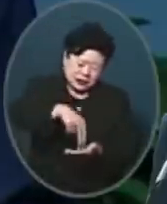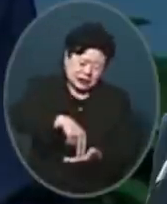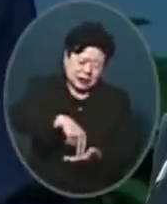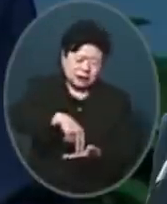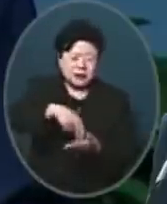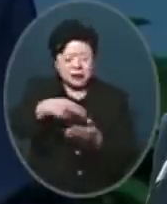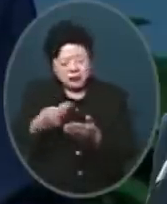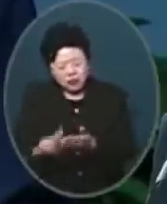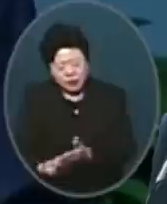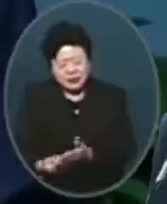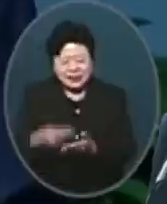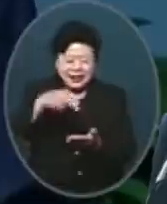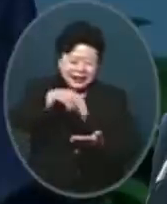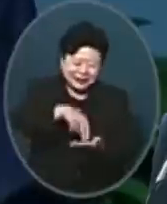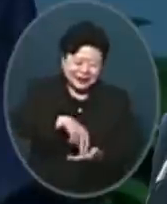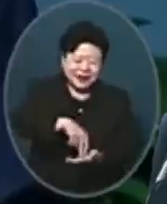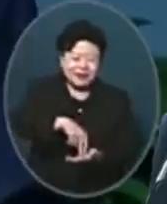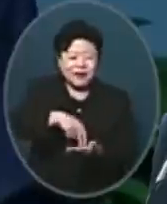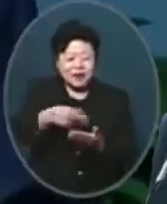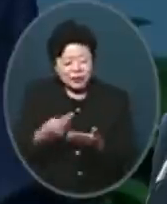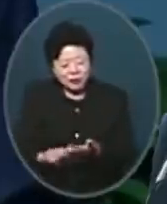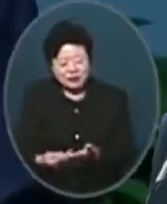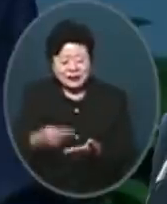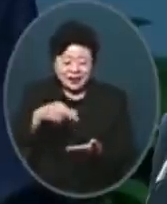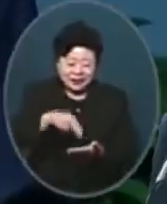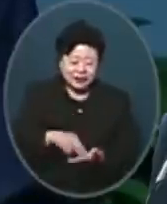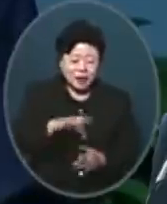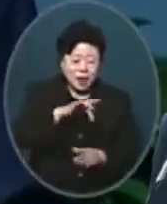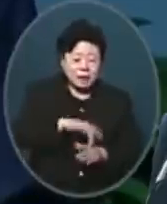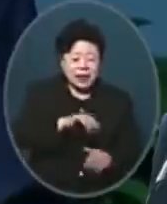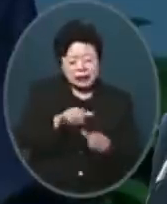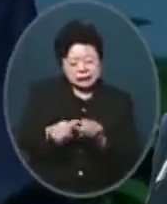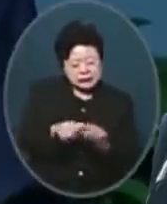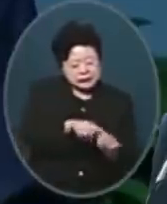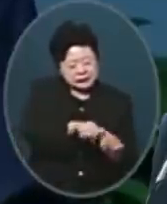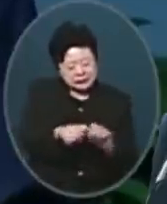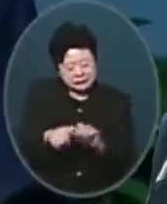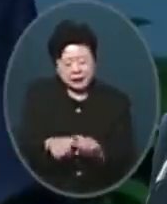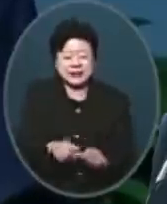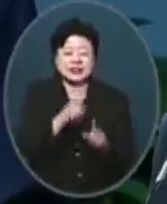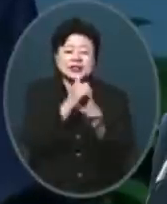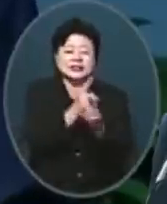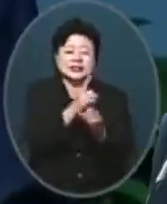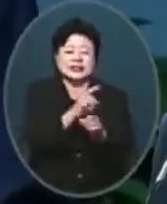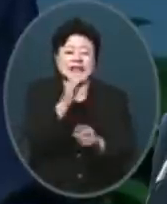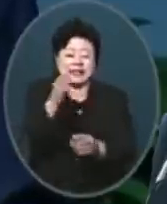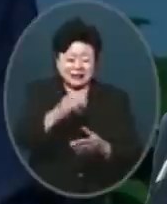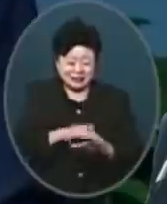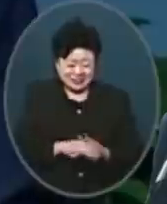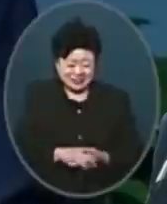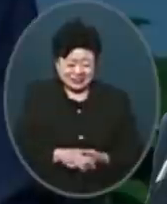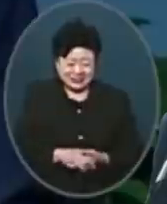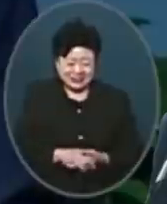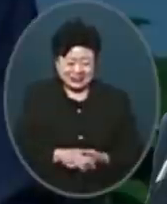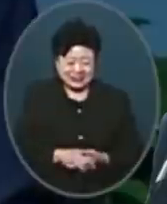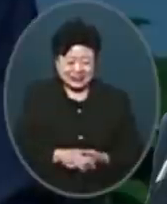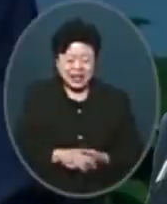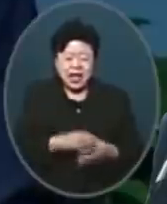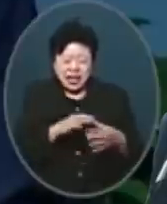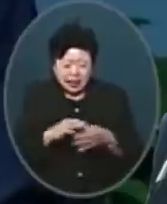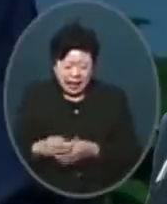또 넘어졌다는 일어나고 마귀하고 실험을 하면서 승리해 나가는 것이 구원이지